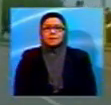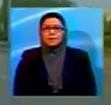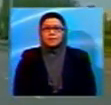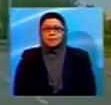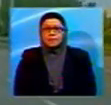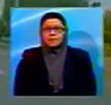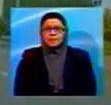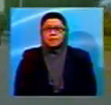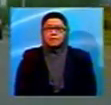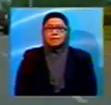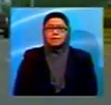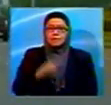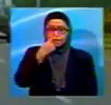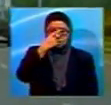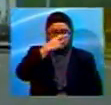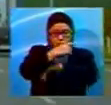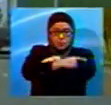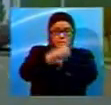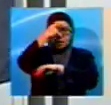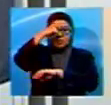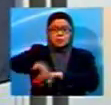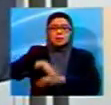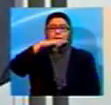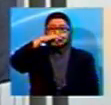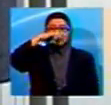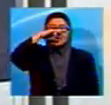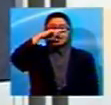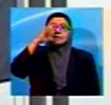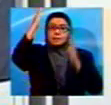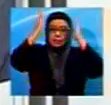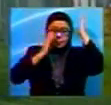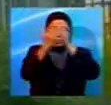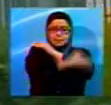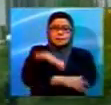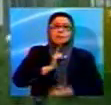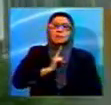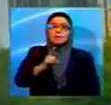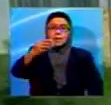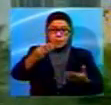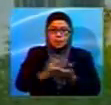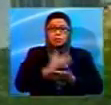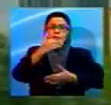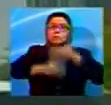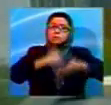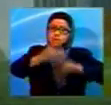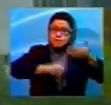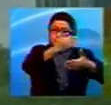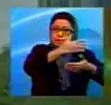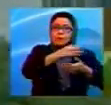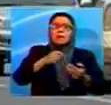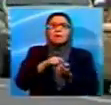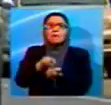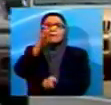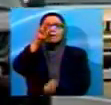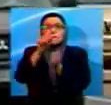itu bagi Kazakhstan Malaysia sebuah negara Islam yang Moden dan progresif malah kagum dengan kebolehan dan